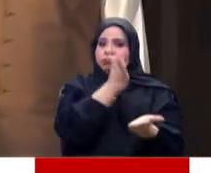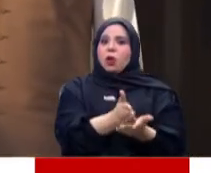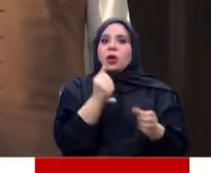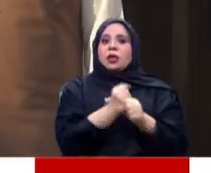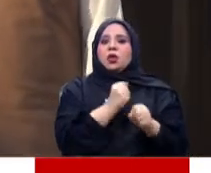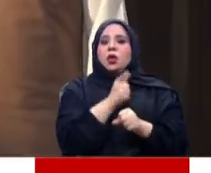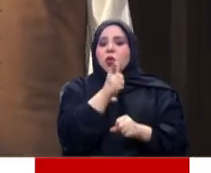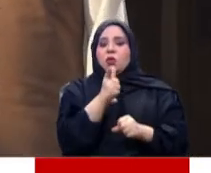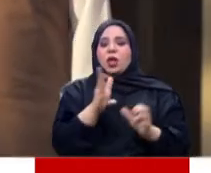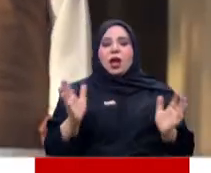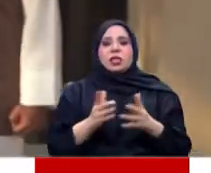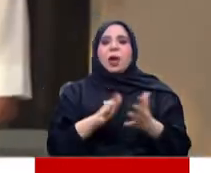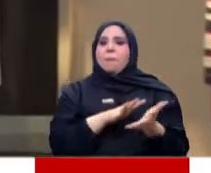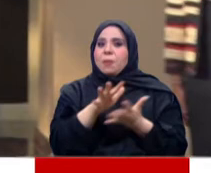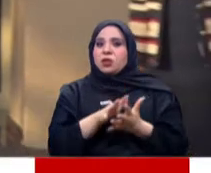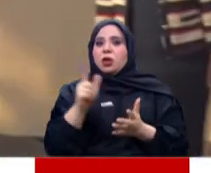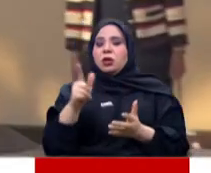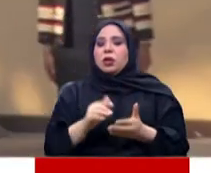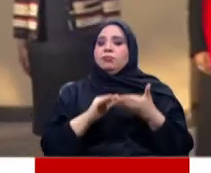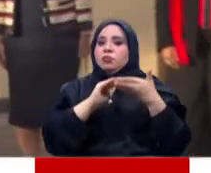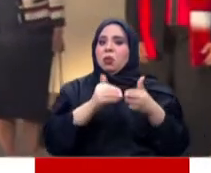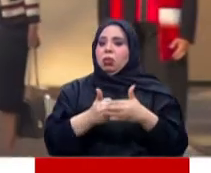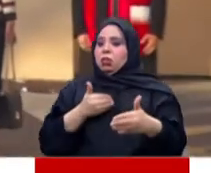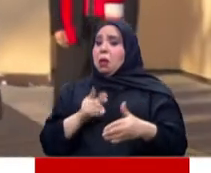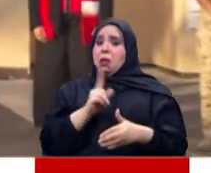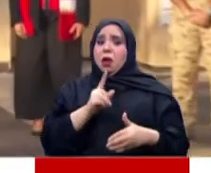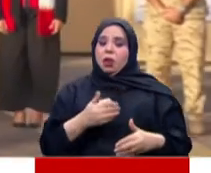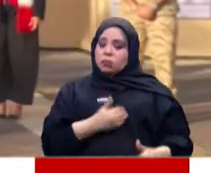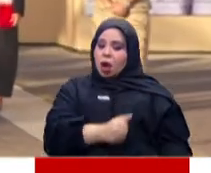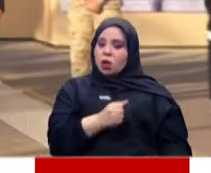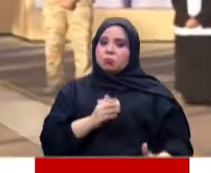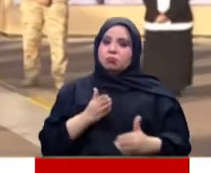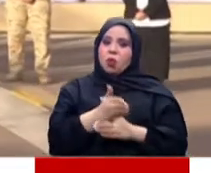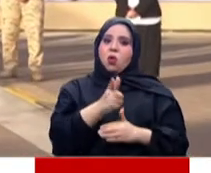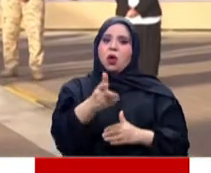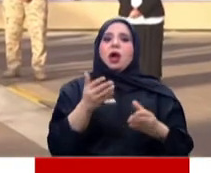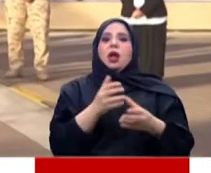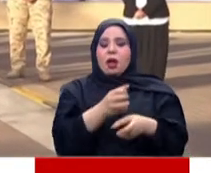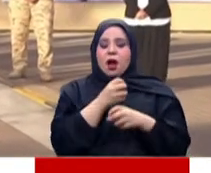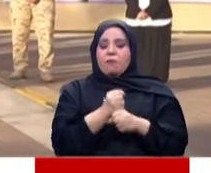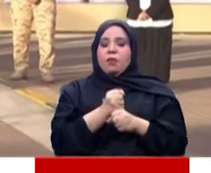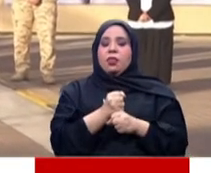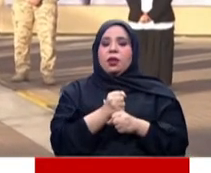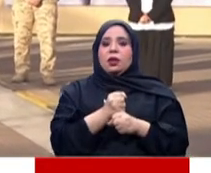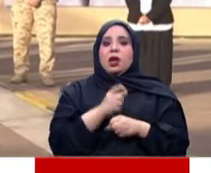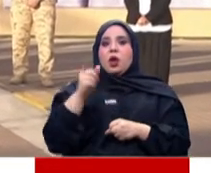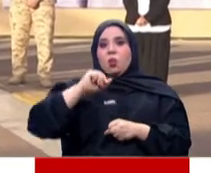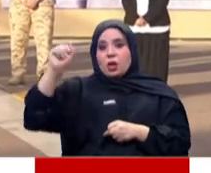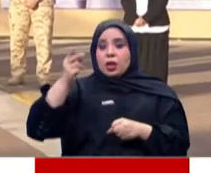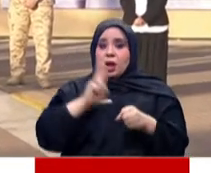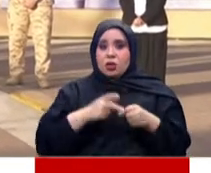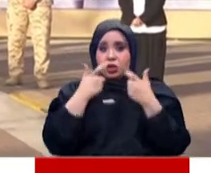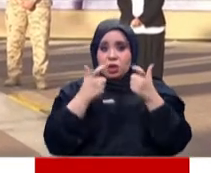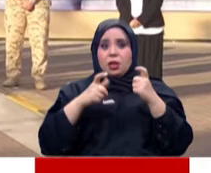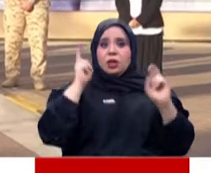لن يثنيهم أي تحد أو ظرف عن خدمة الوطن، واليوم ونحن نشهد احتفالات المملكة بيومها